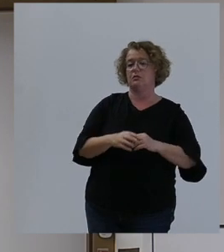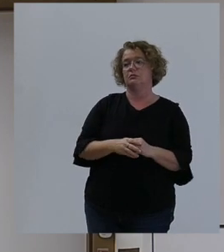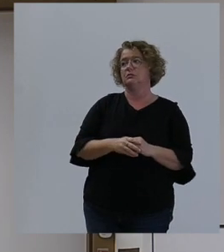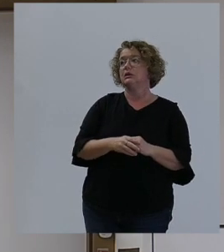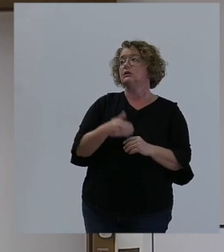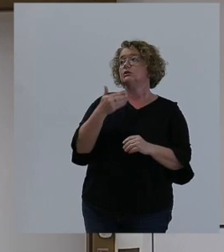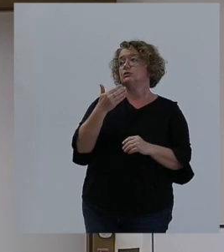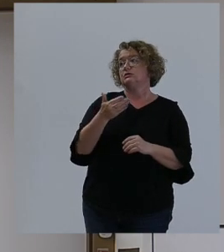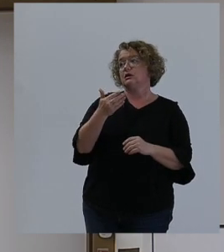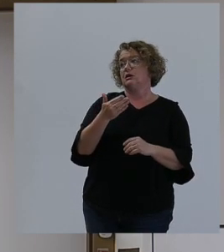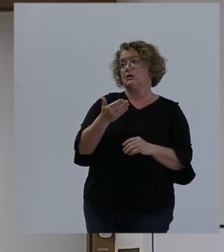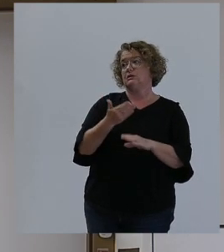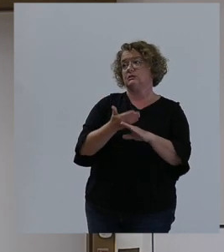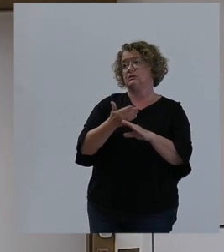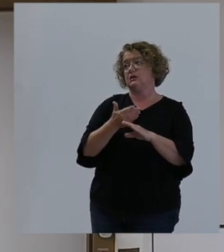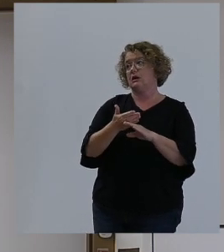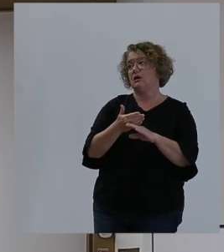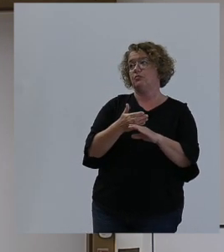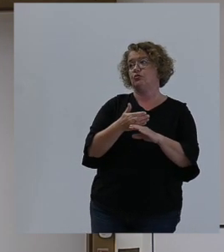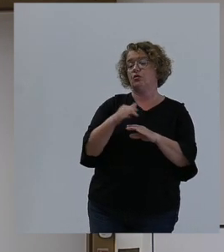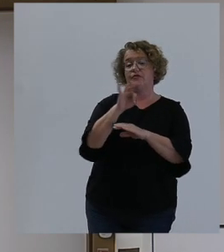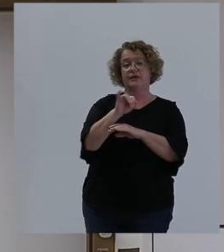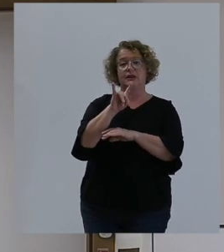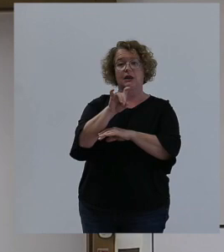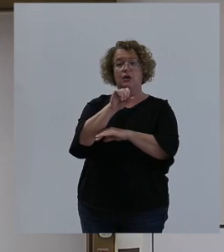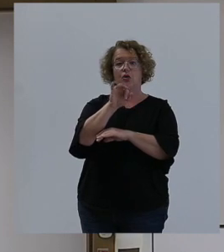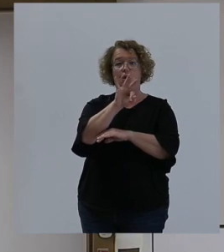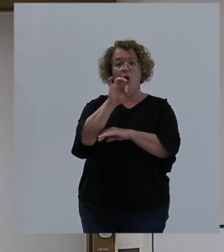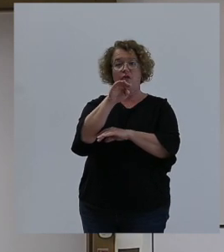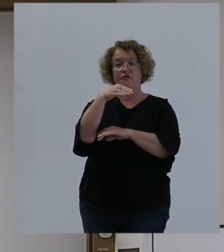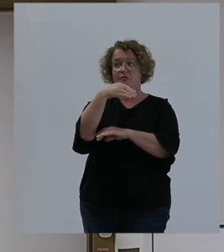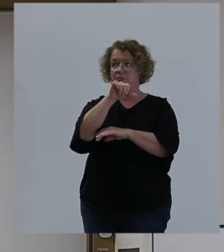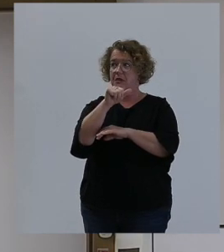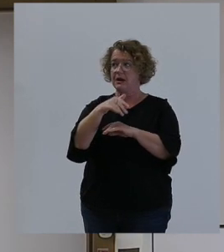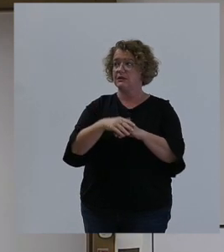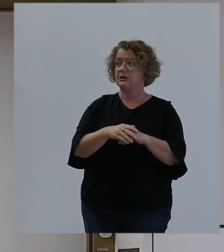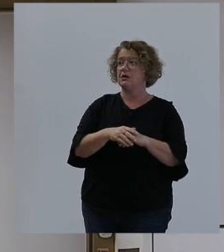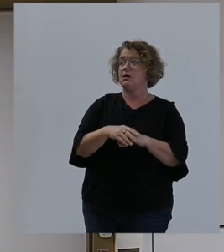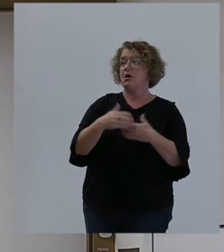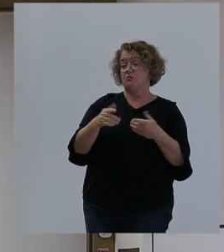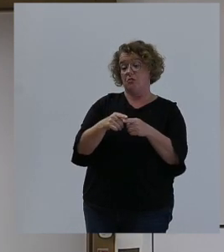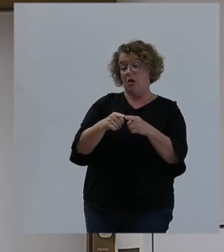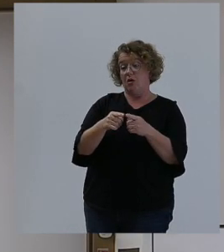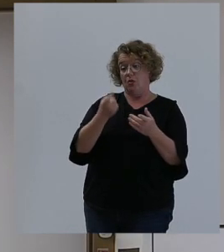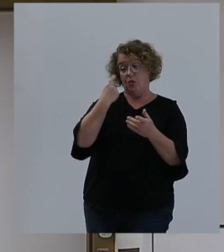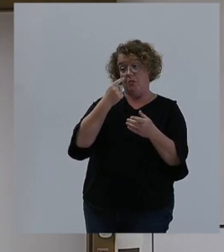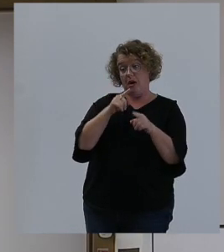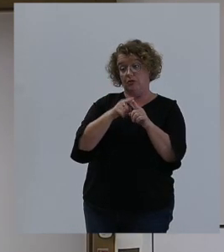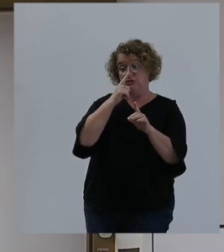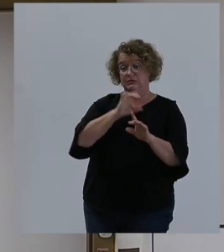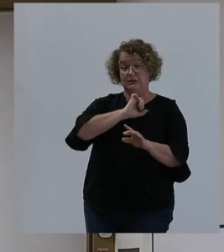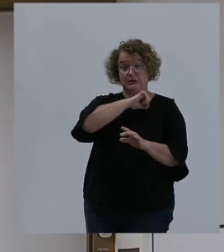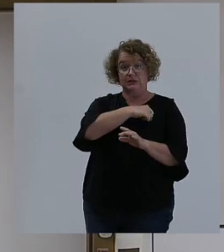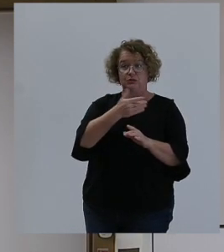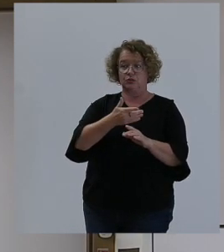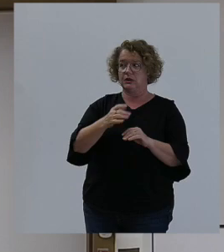Aussi pour Frédéric Hoffmann, je suis aussi navré de voir